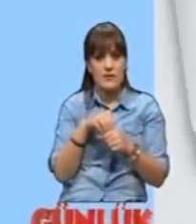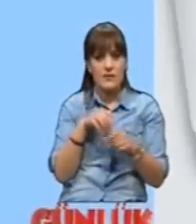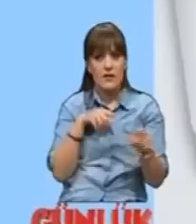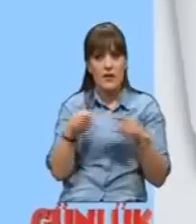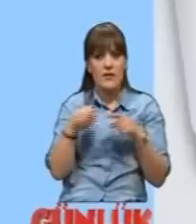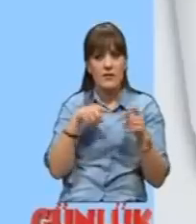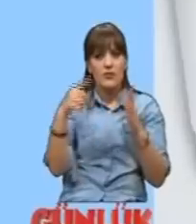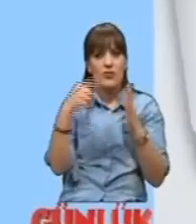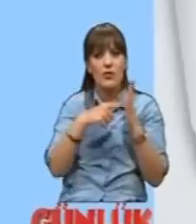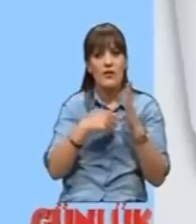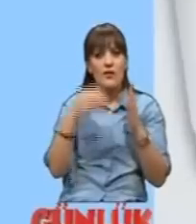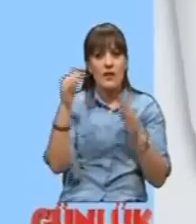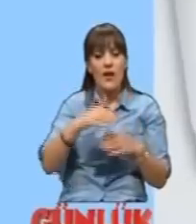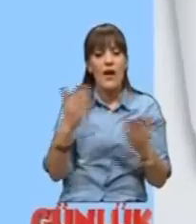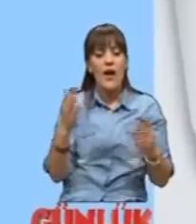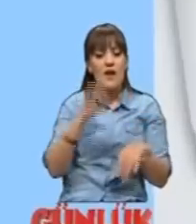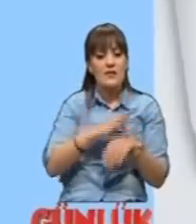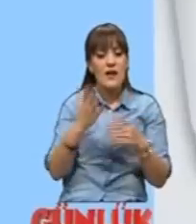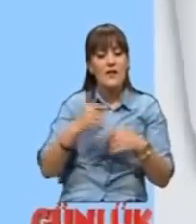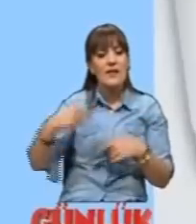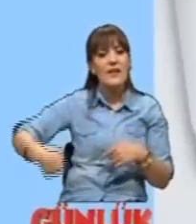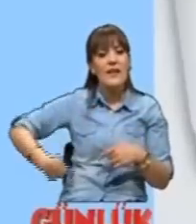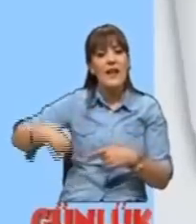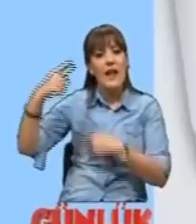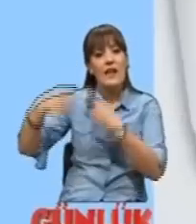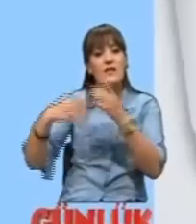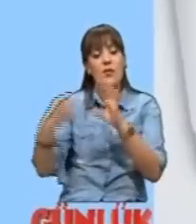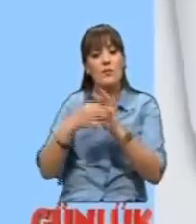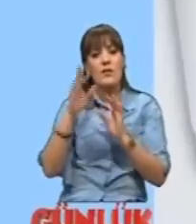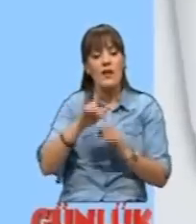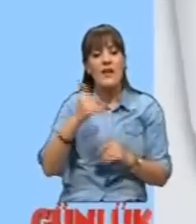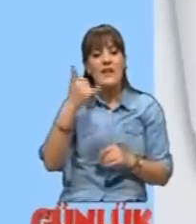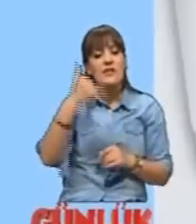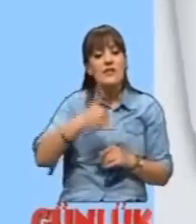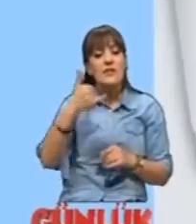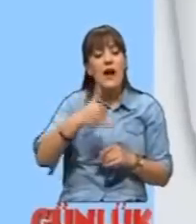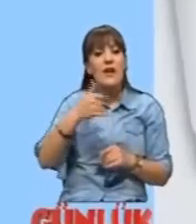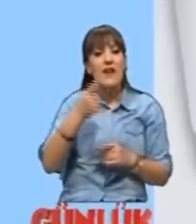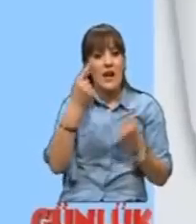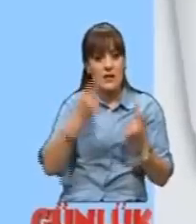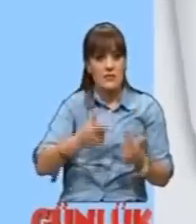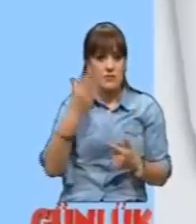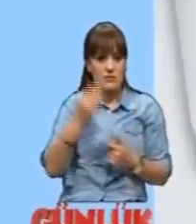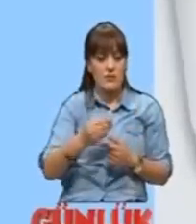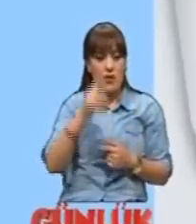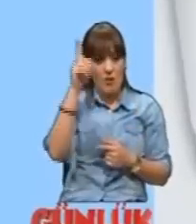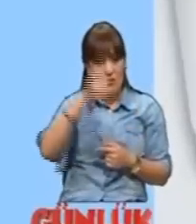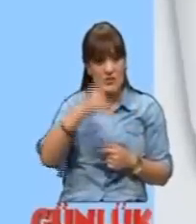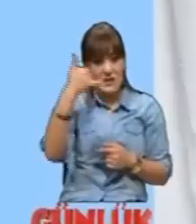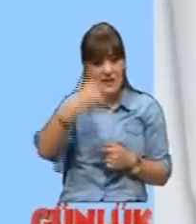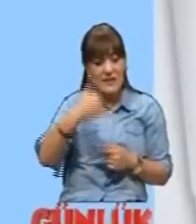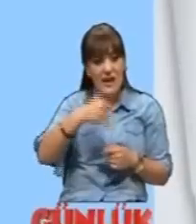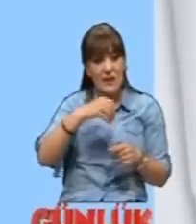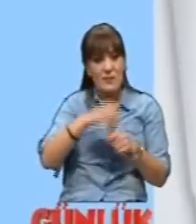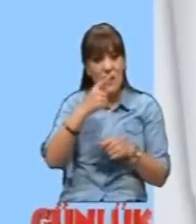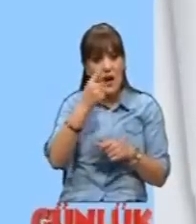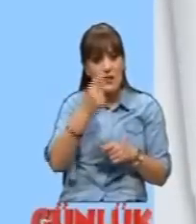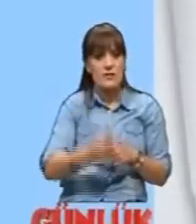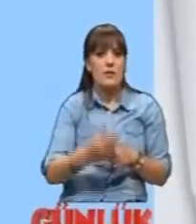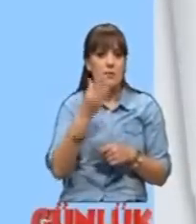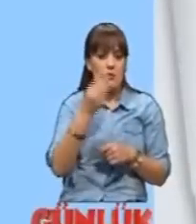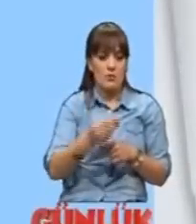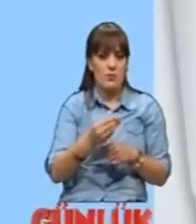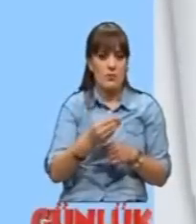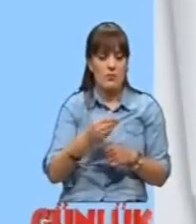Noktaya gelirse direkt, hasta evet, artık diyaliz hastası diyebiliyoruz. Şimdi hastaya İdrarları azalır diyaliz hastalığı. Hmm. Öncelikle idrarda bir azalma